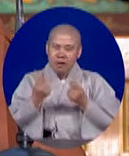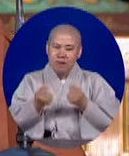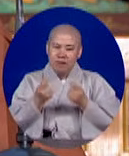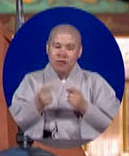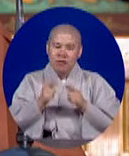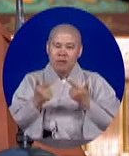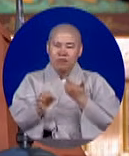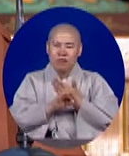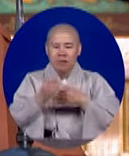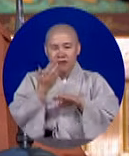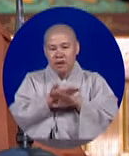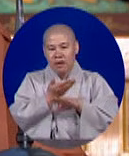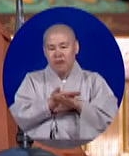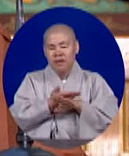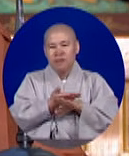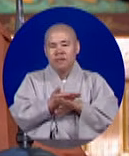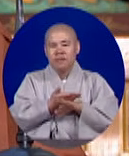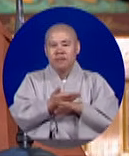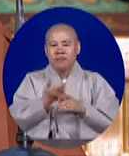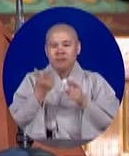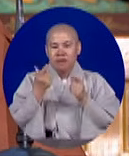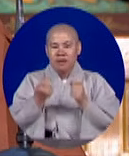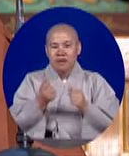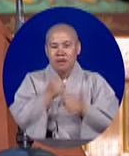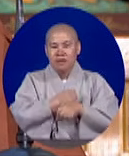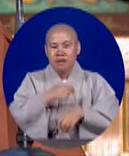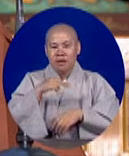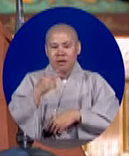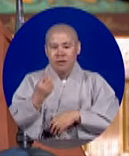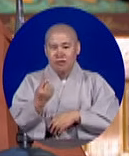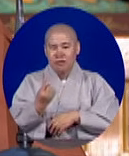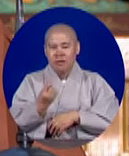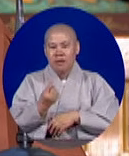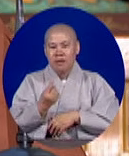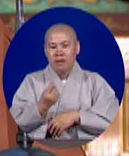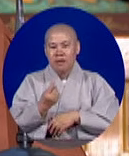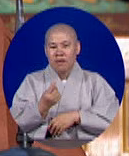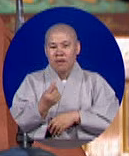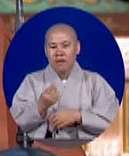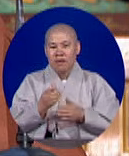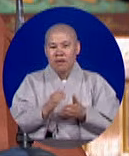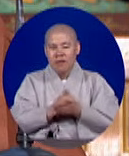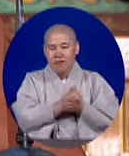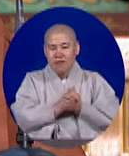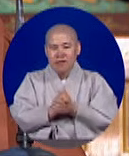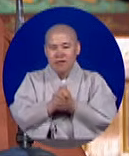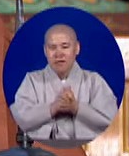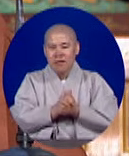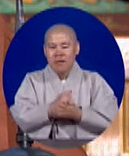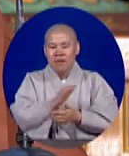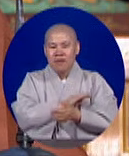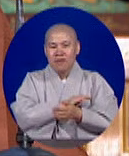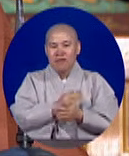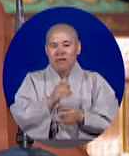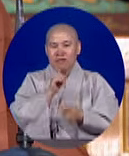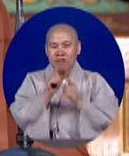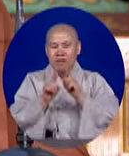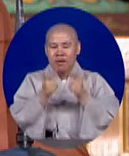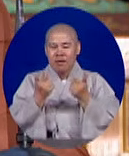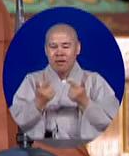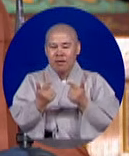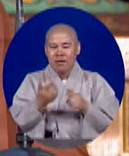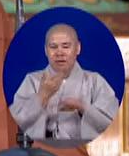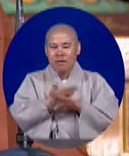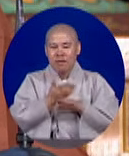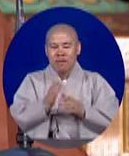다른 건가? 같다고 해도 그게 친절한 얘기는 아니고요. 다르다고 해도 또 친절한